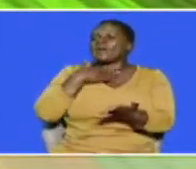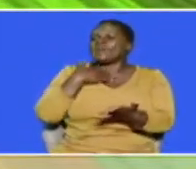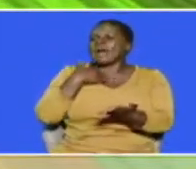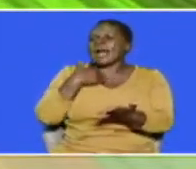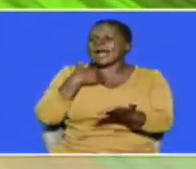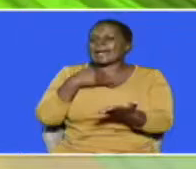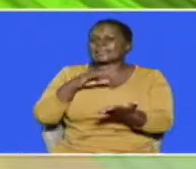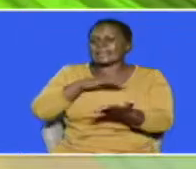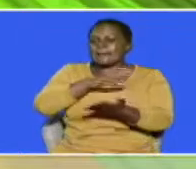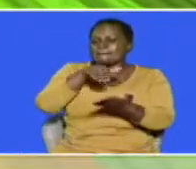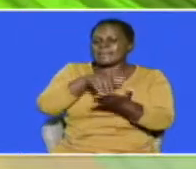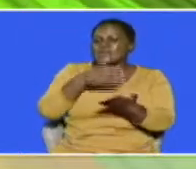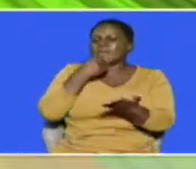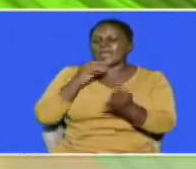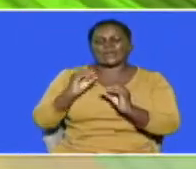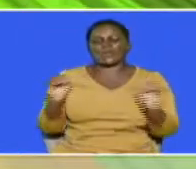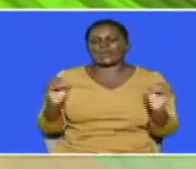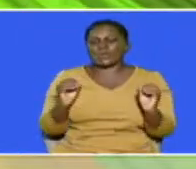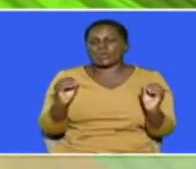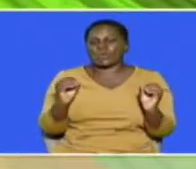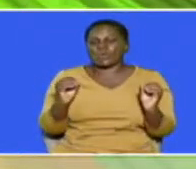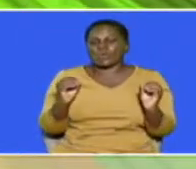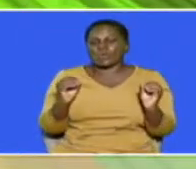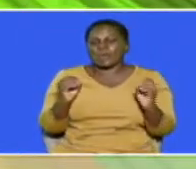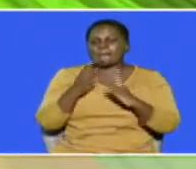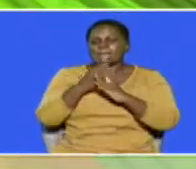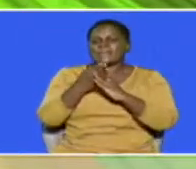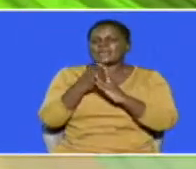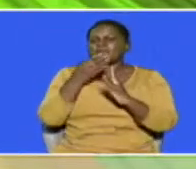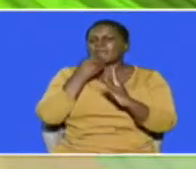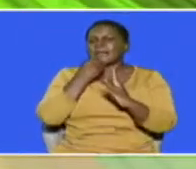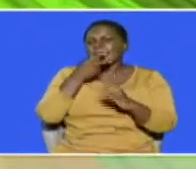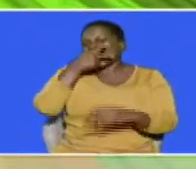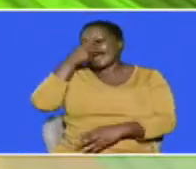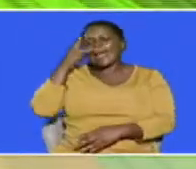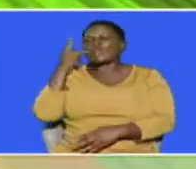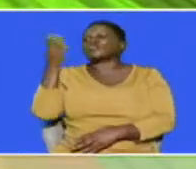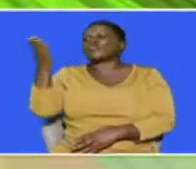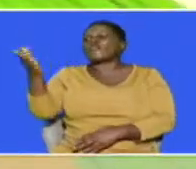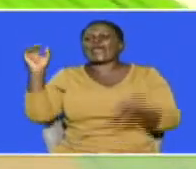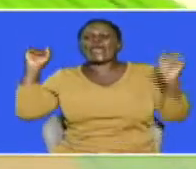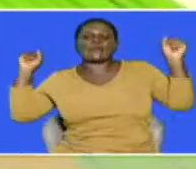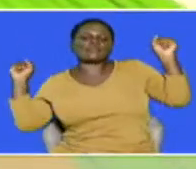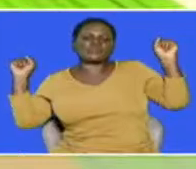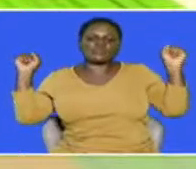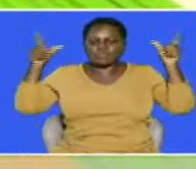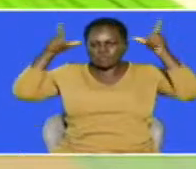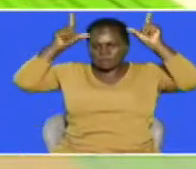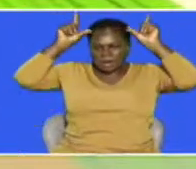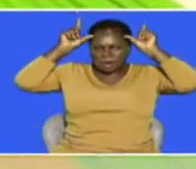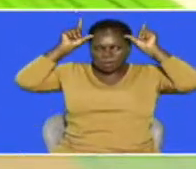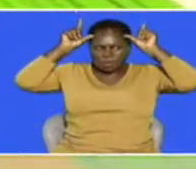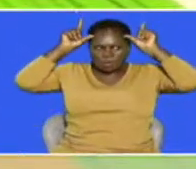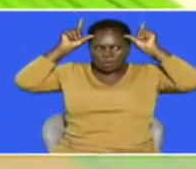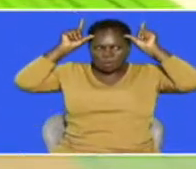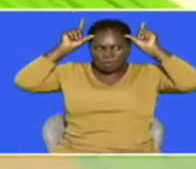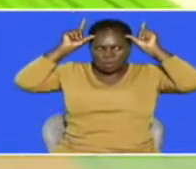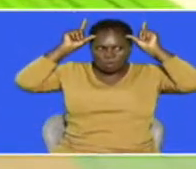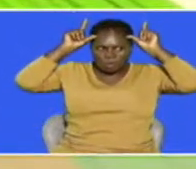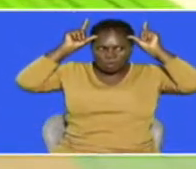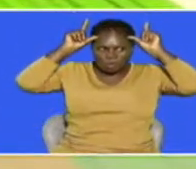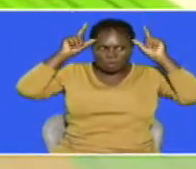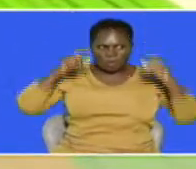nini? Mabroka. Mwangalie vile sasa Kalonzo Musyoka anachunga ng'ombe pale yake. Unaweka kidole, blank